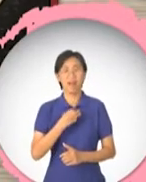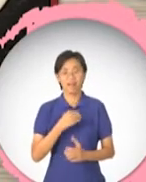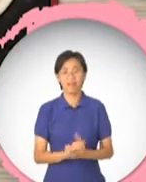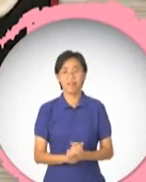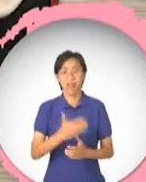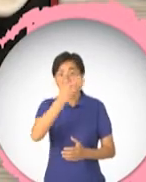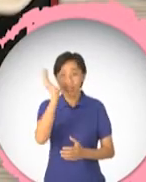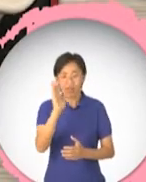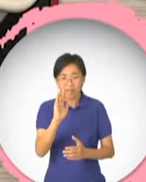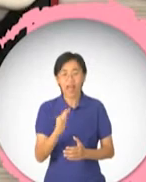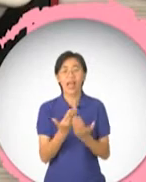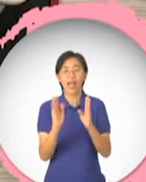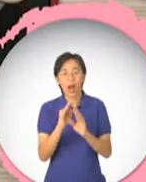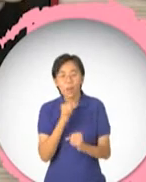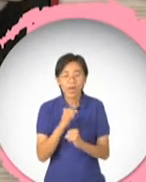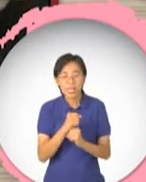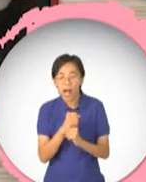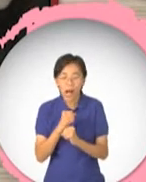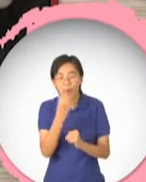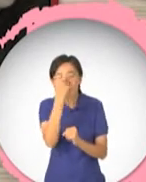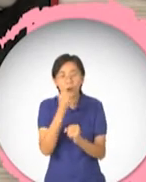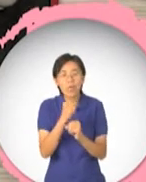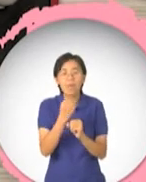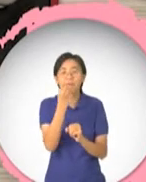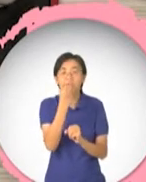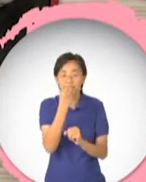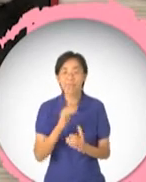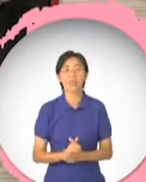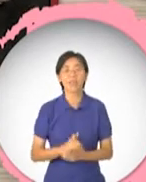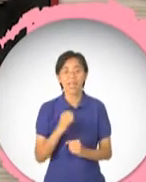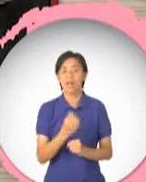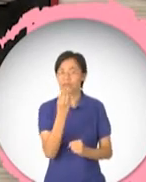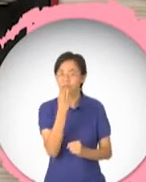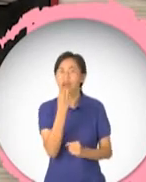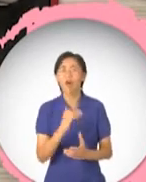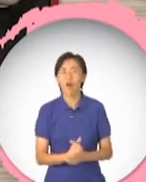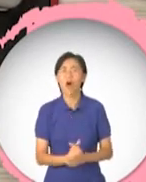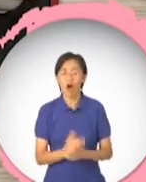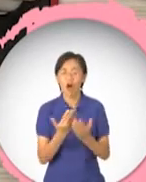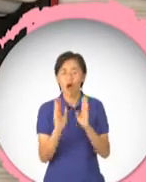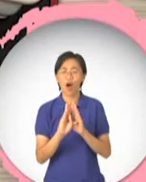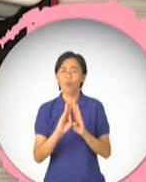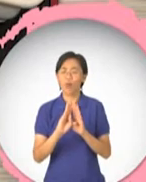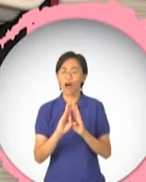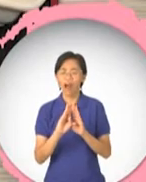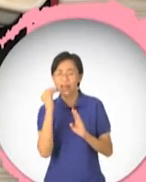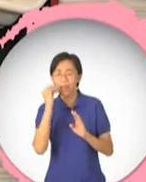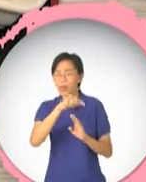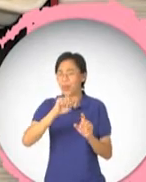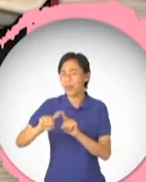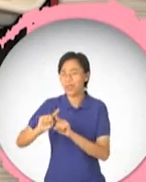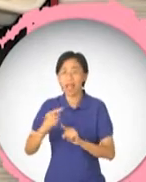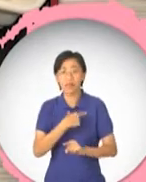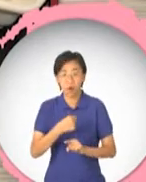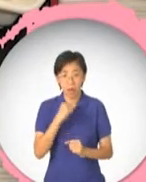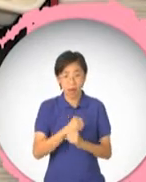ครับช่วยกันทำในครอบครัวนะครับเริ่มแรกนี่ทำกินเลยนะครับผมว่าเมนูนี้ทางครอบครัวชอบนะครับเสร็จแล้วก็ทำข